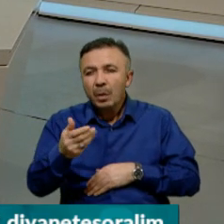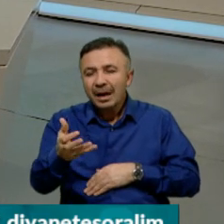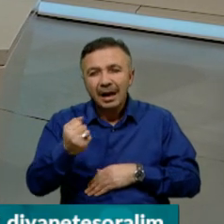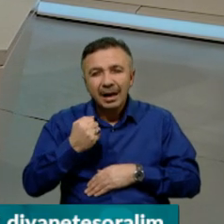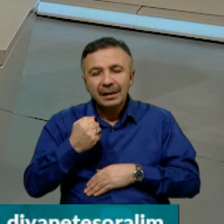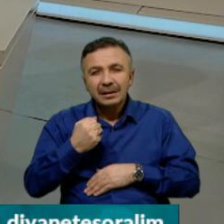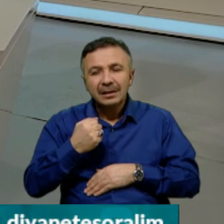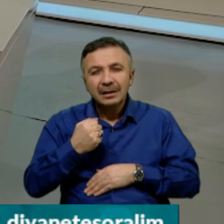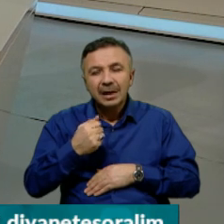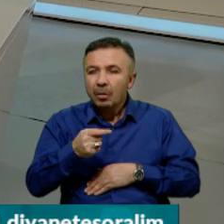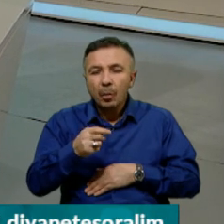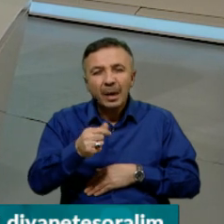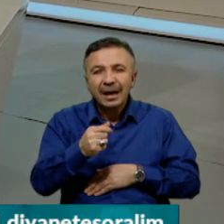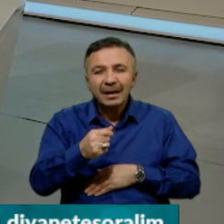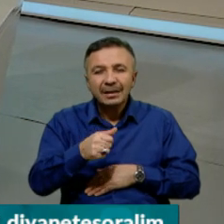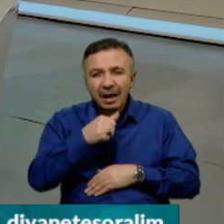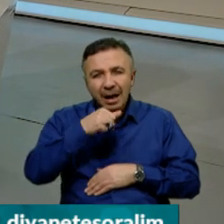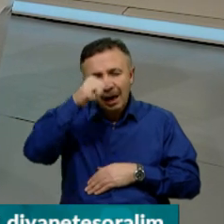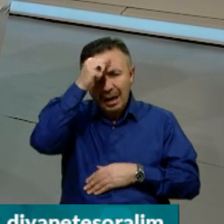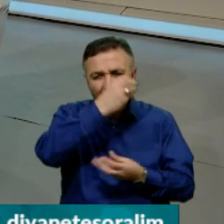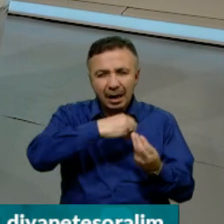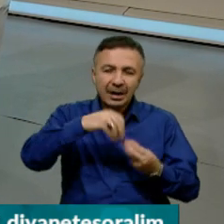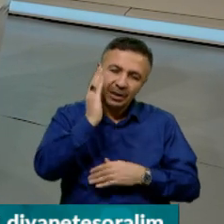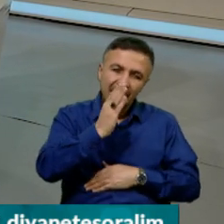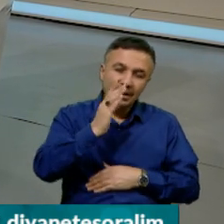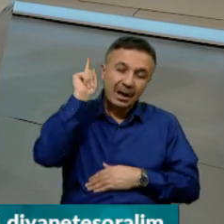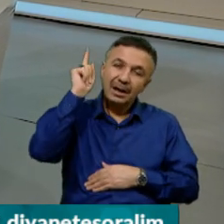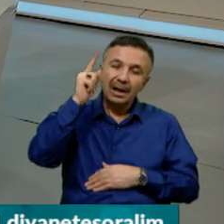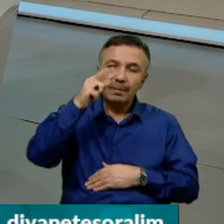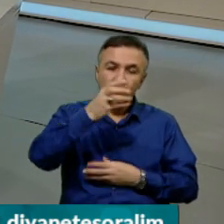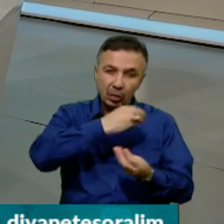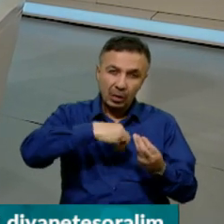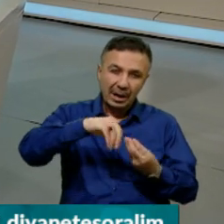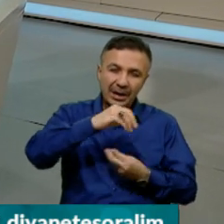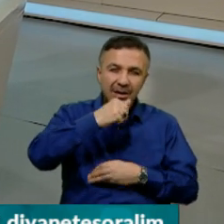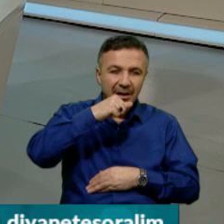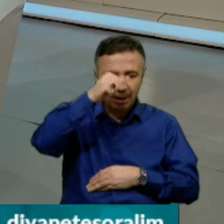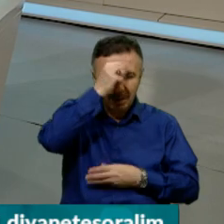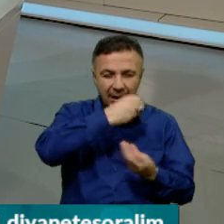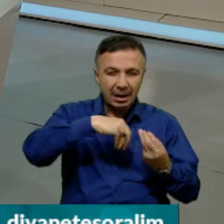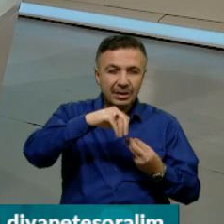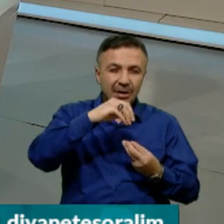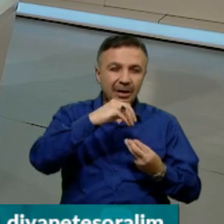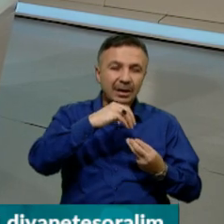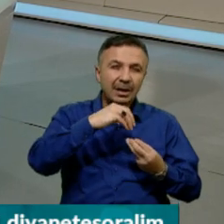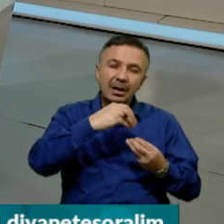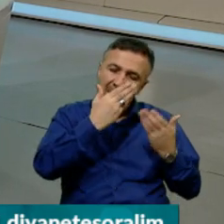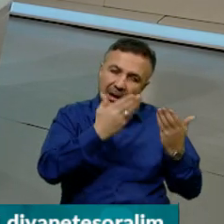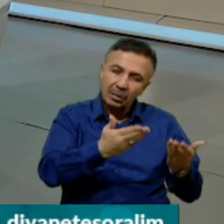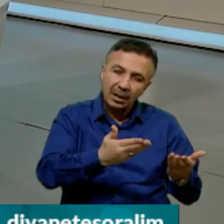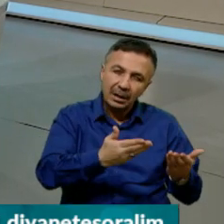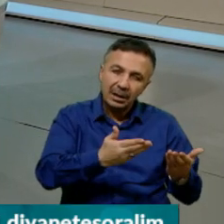hacca gitti yani Rabbim onun haccını kabul eder inşallah onun haccı kabul edilmemiştir diyemeyiz